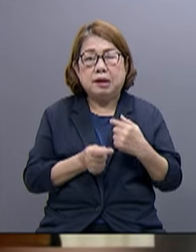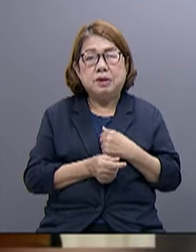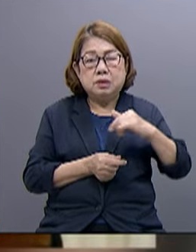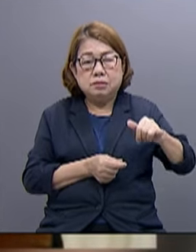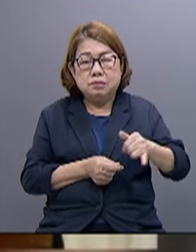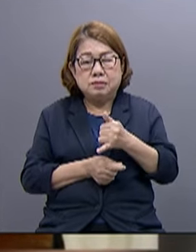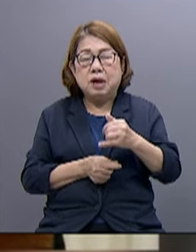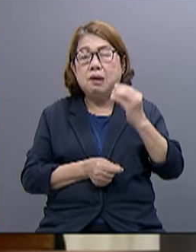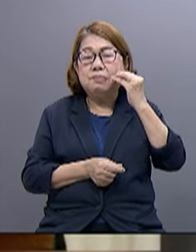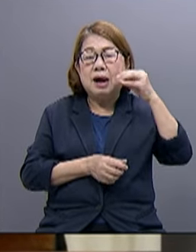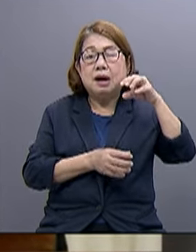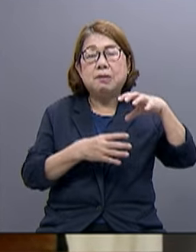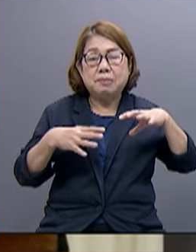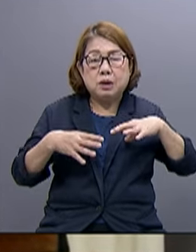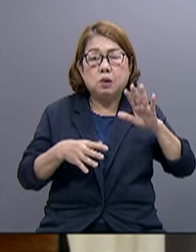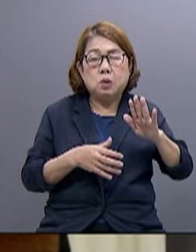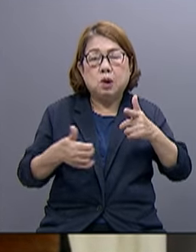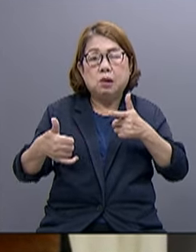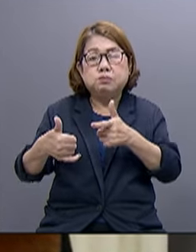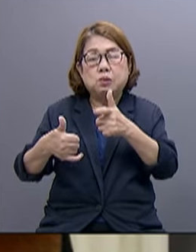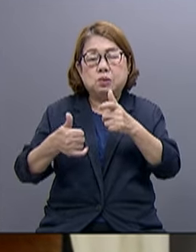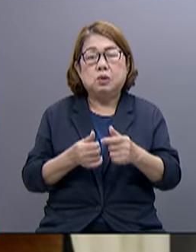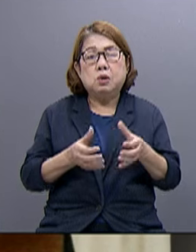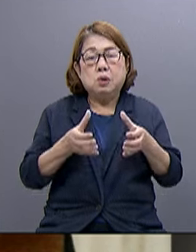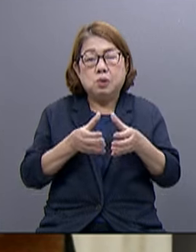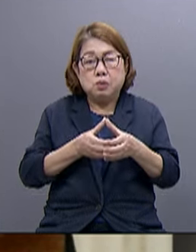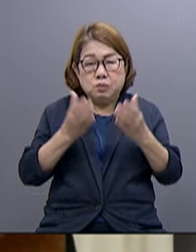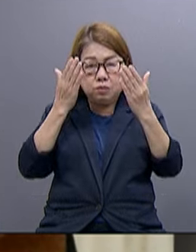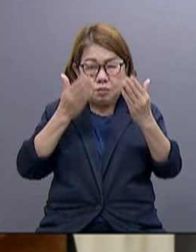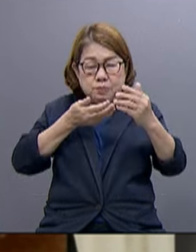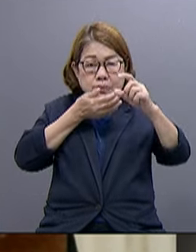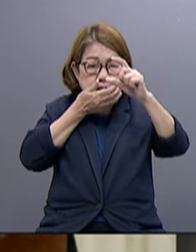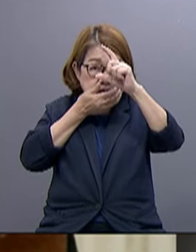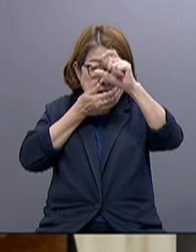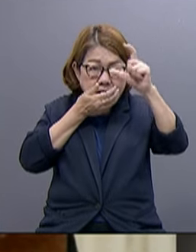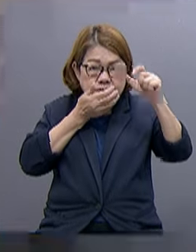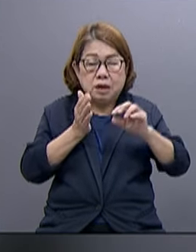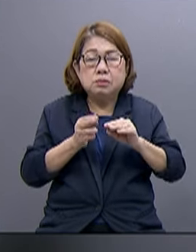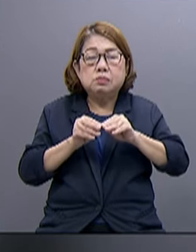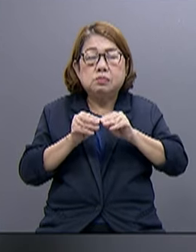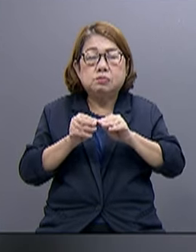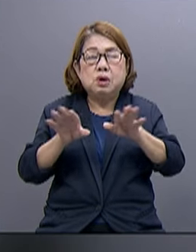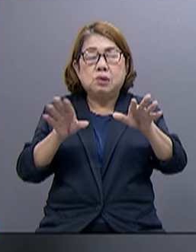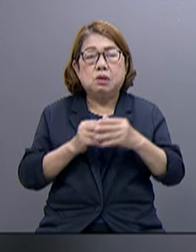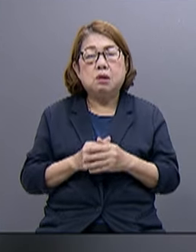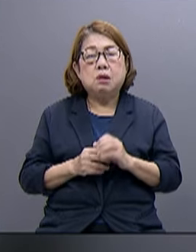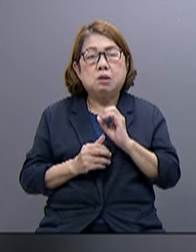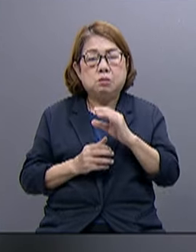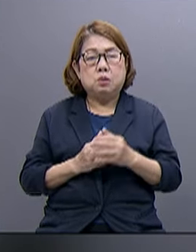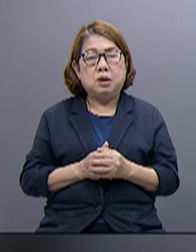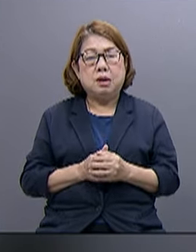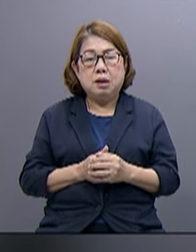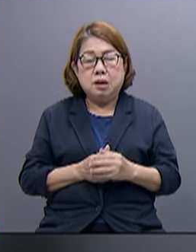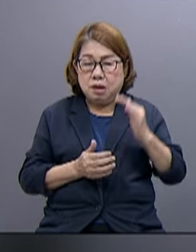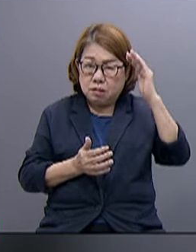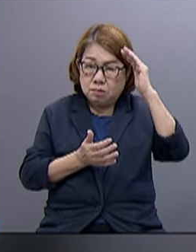ที่พักกลุ่มฮามาสโพสต์ข้อความผ่านทางเทเลแกรมค่ะระบุว่าฮานิเยและเจ้าหน้าที่อารักข